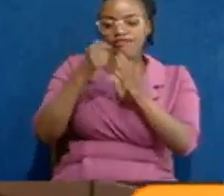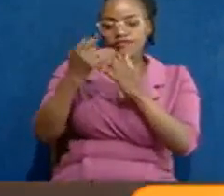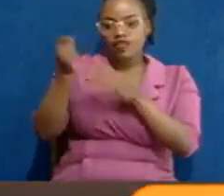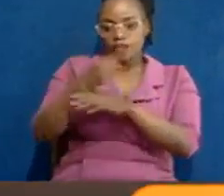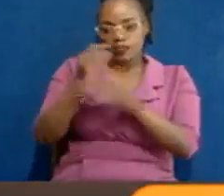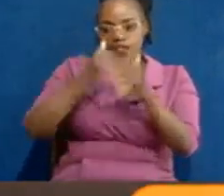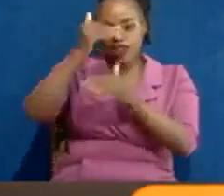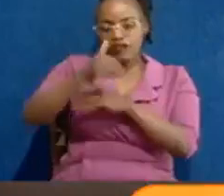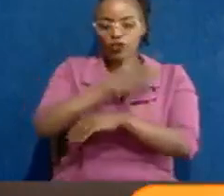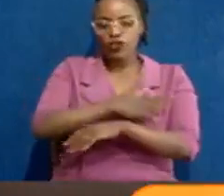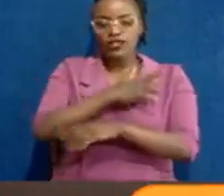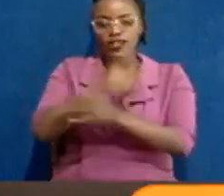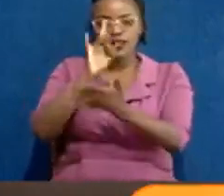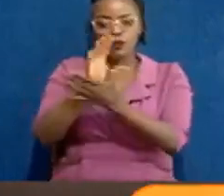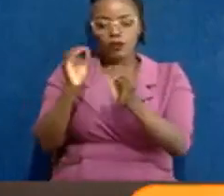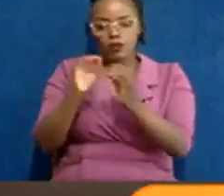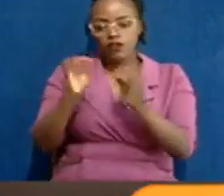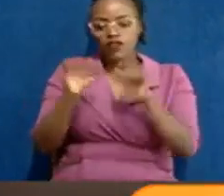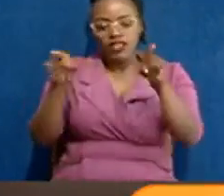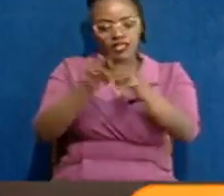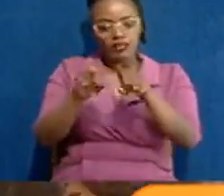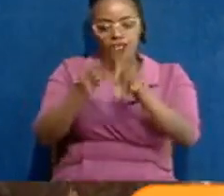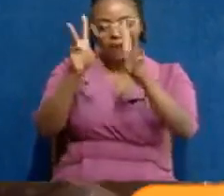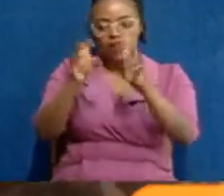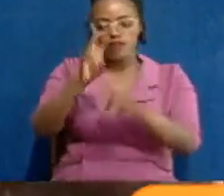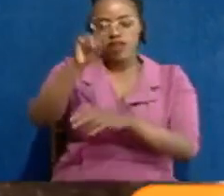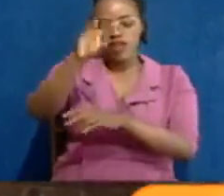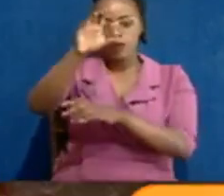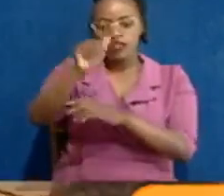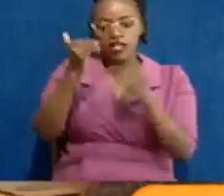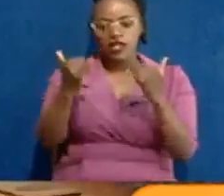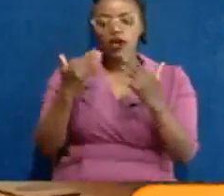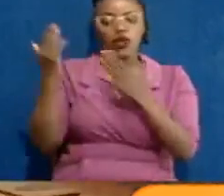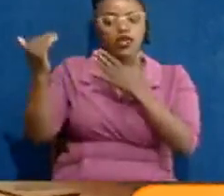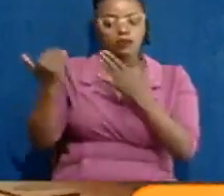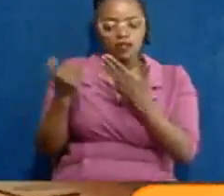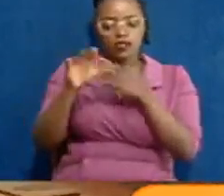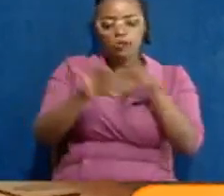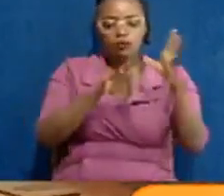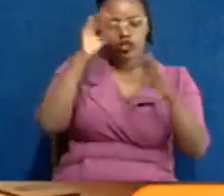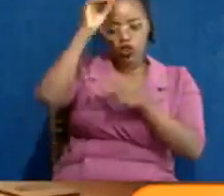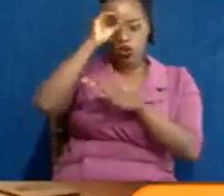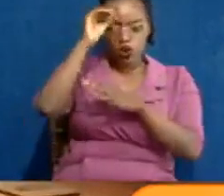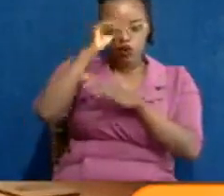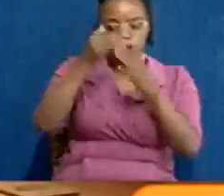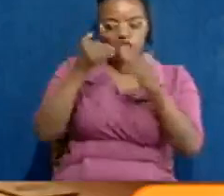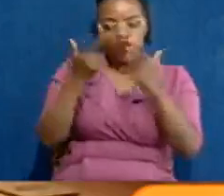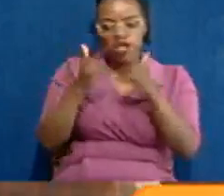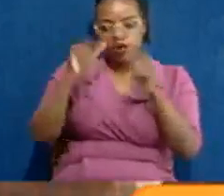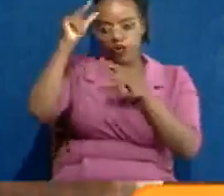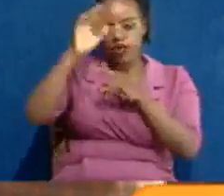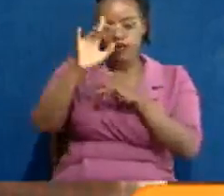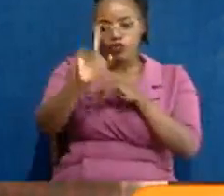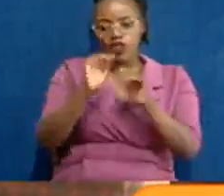huyo kuponea kutimuliwa kwa madai sawa. Wakilishi wadi hao sasa wanatarajiwa kukusanya maoni kabla ya kumpa gavana nafasi